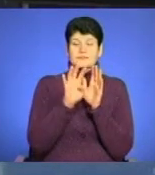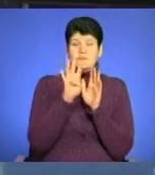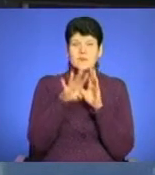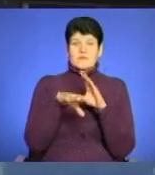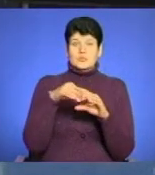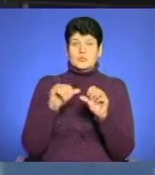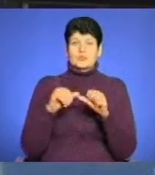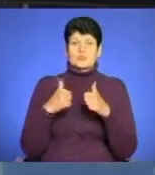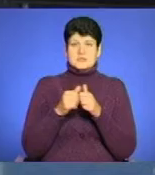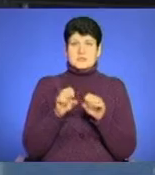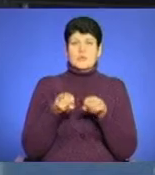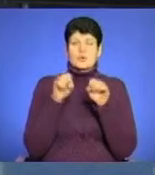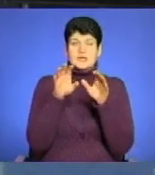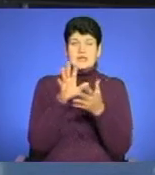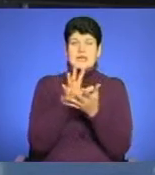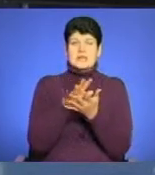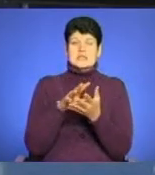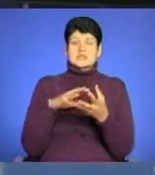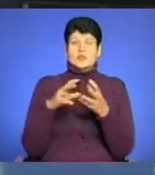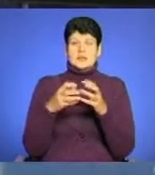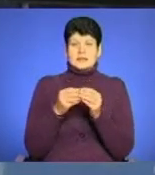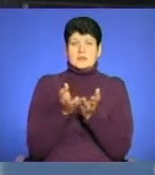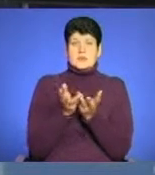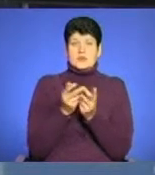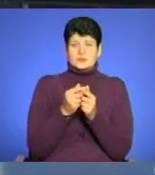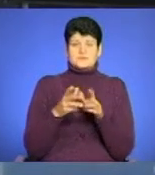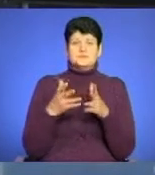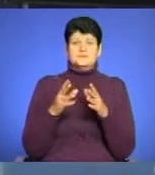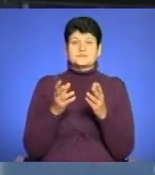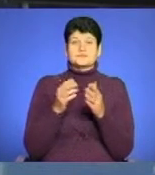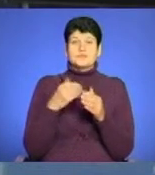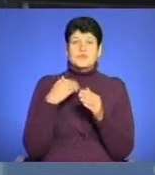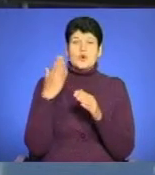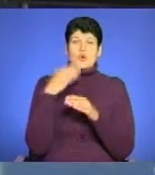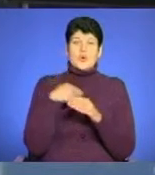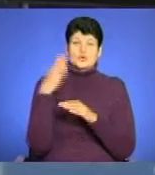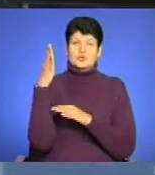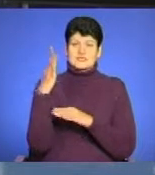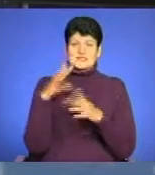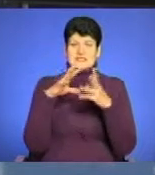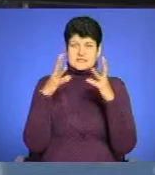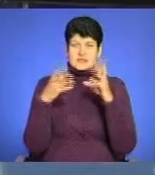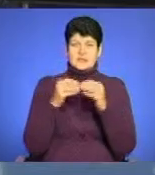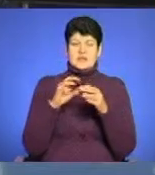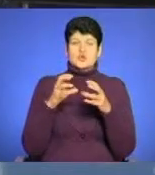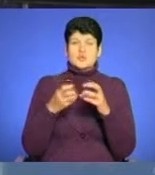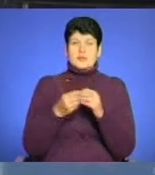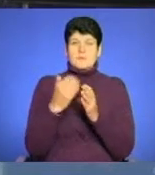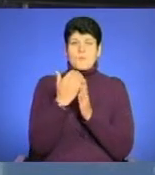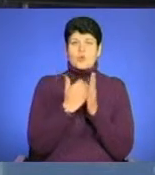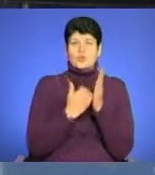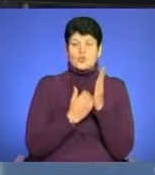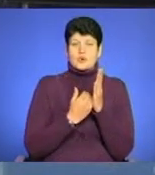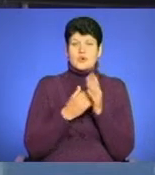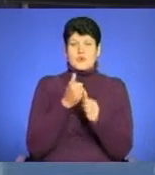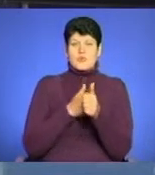виборчих комісій подали результати підрахунків голосів до Тернопільської обласної виборчої комісії. За зведеними результатами опрацьованих протоколів,